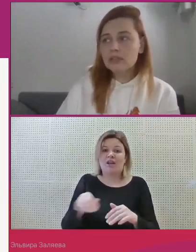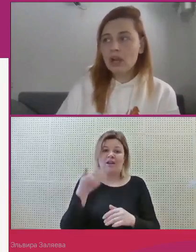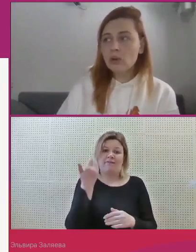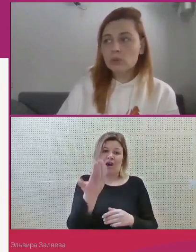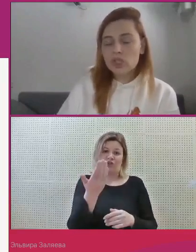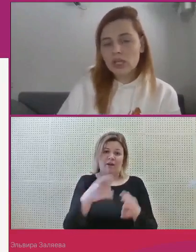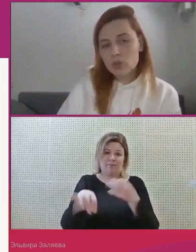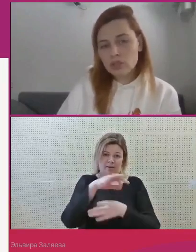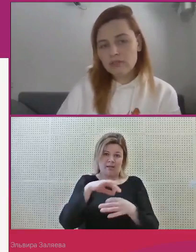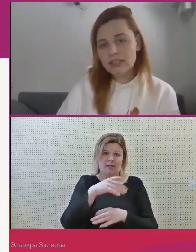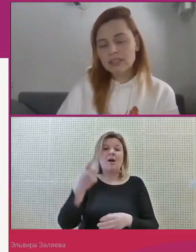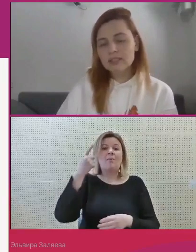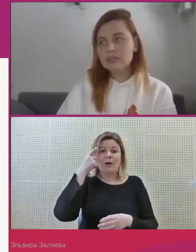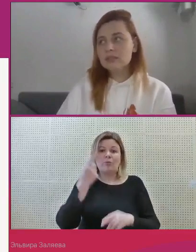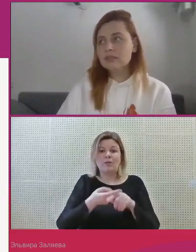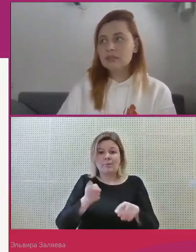Проанализируйте, в каком ключе их можно